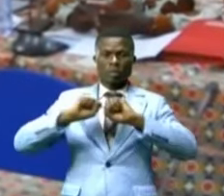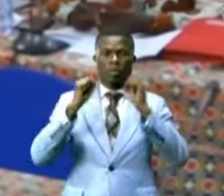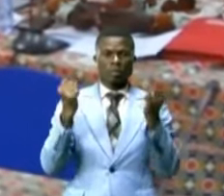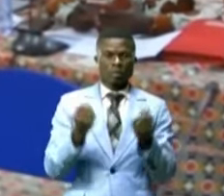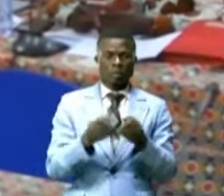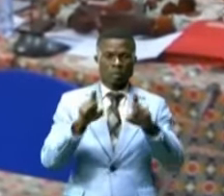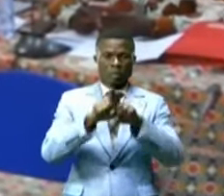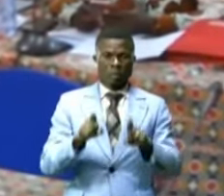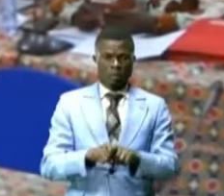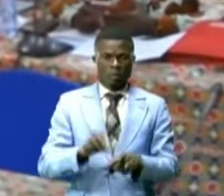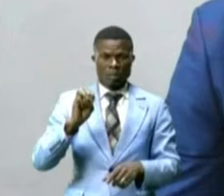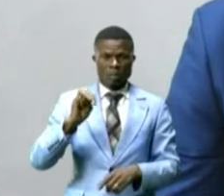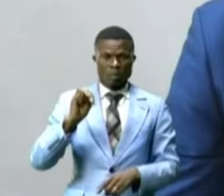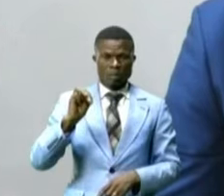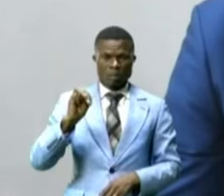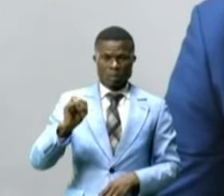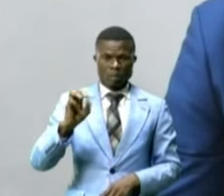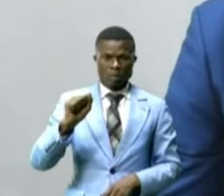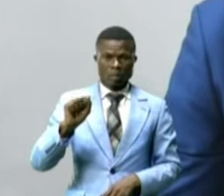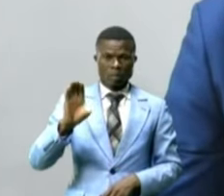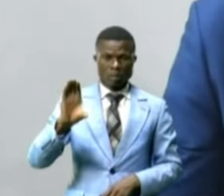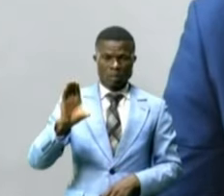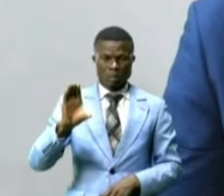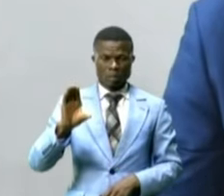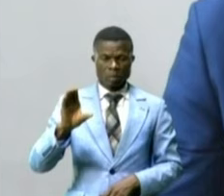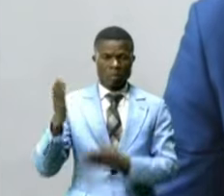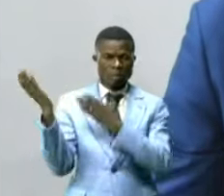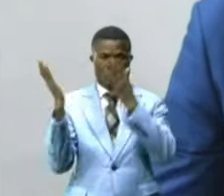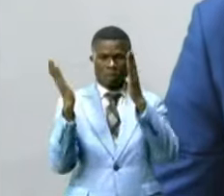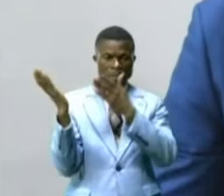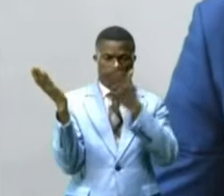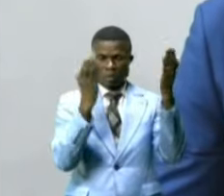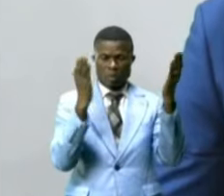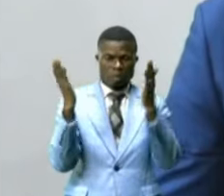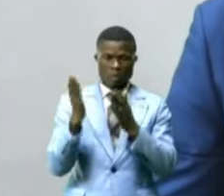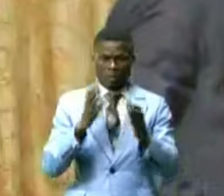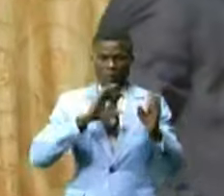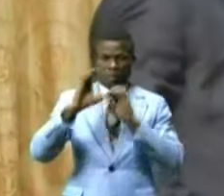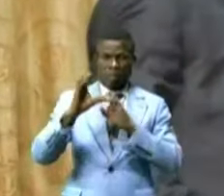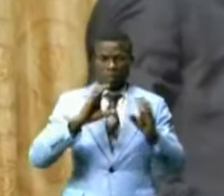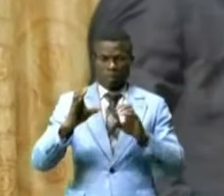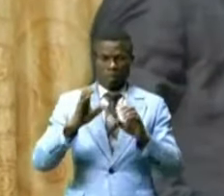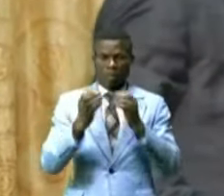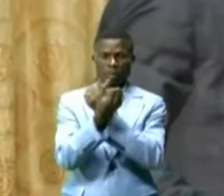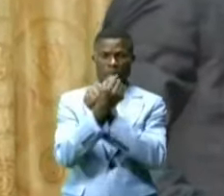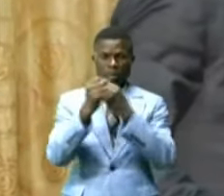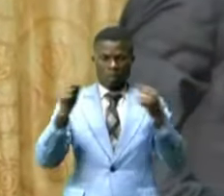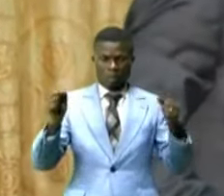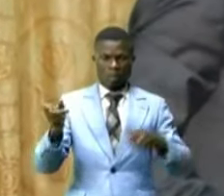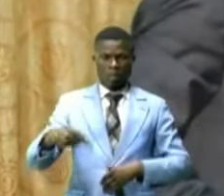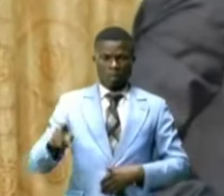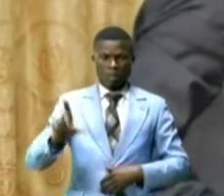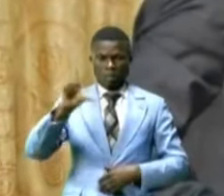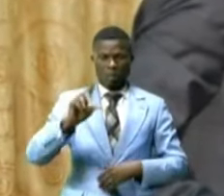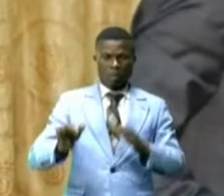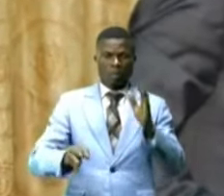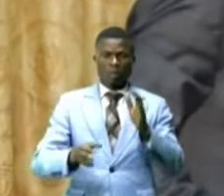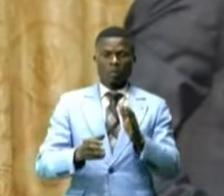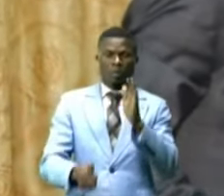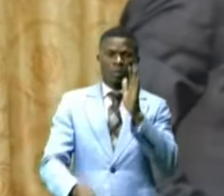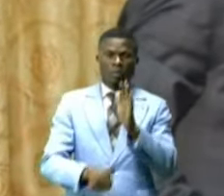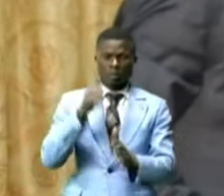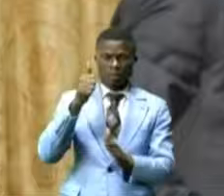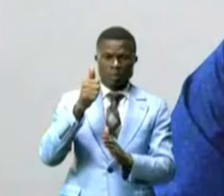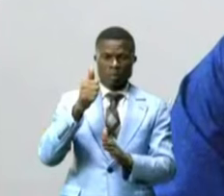et Marc Ekila Likombo, des Transports, Voies des Communications et des Désenclavements, lundi 14